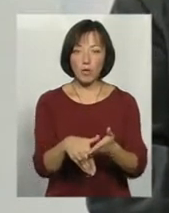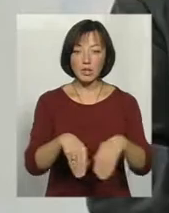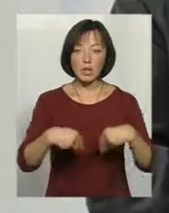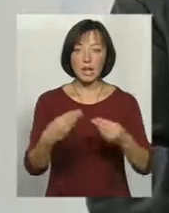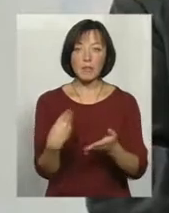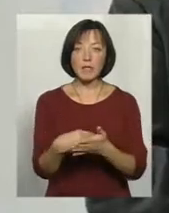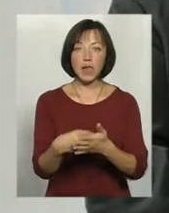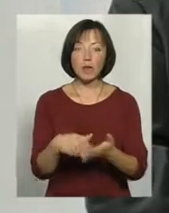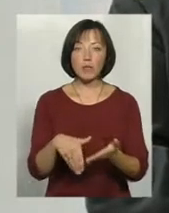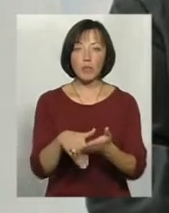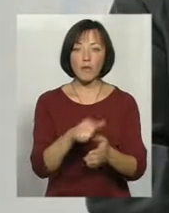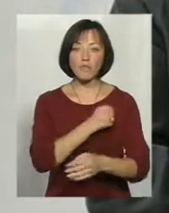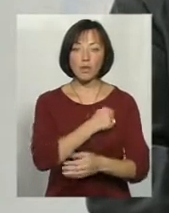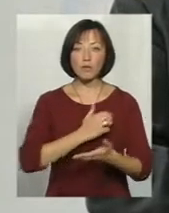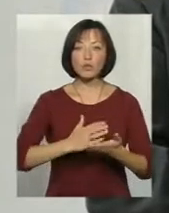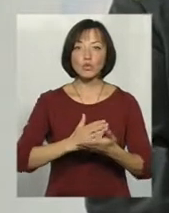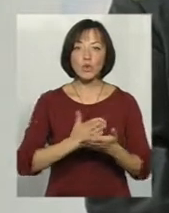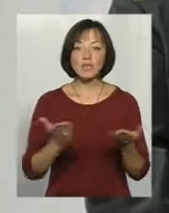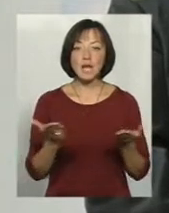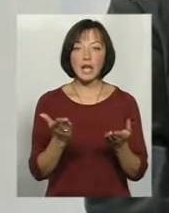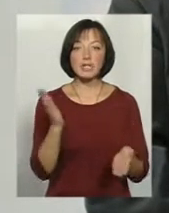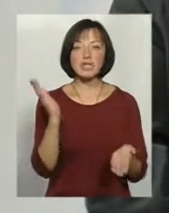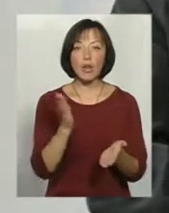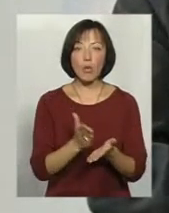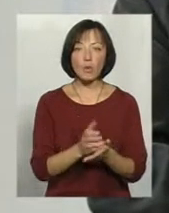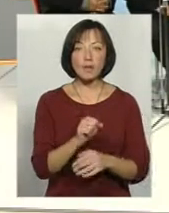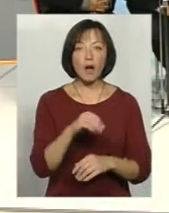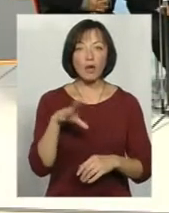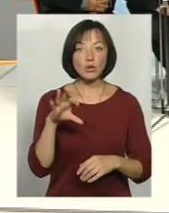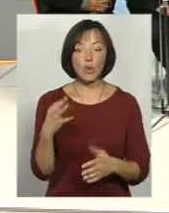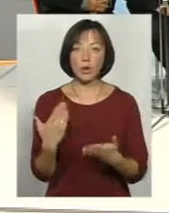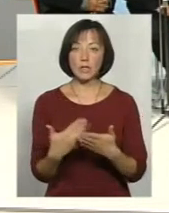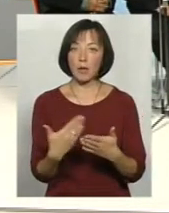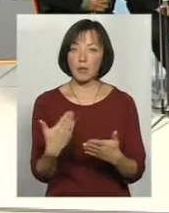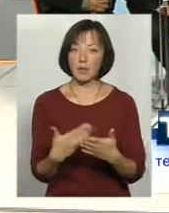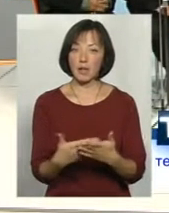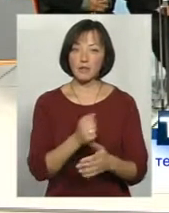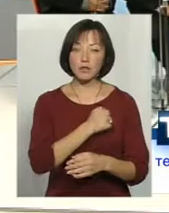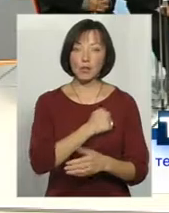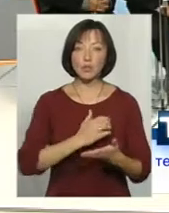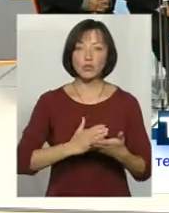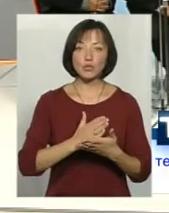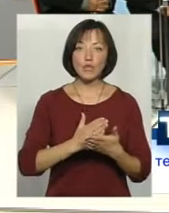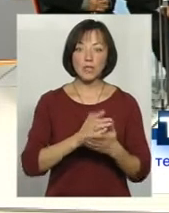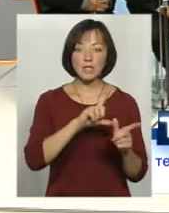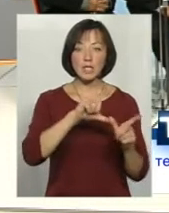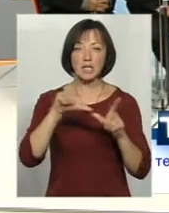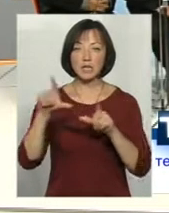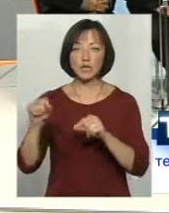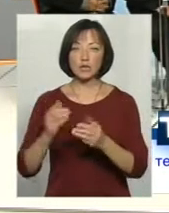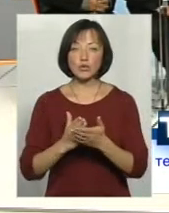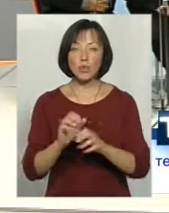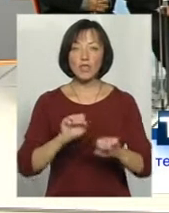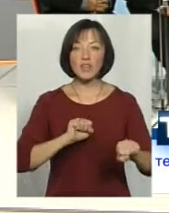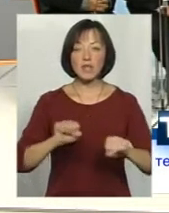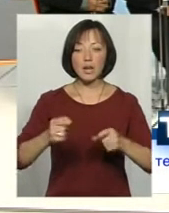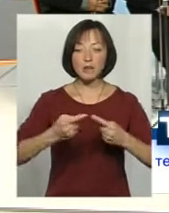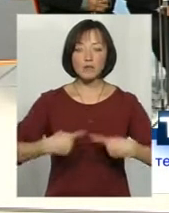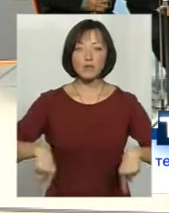матеріальну допомогу військовослужбовцям, які знаходяться в АТО. Ну, наприклад, військовослужбовці їдуть в службові відрядження в